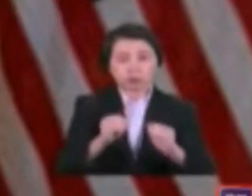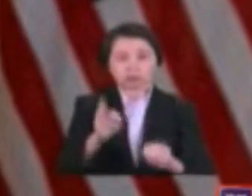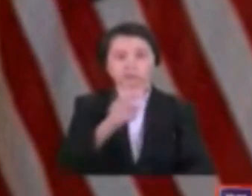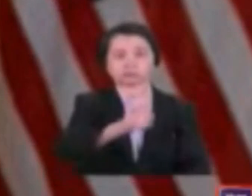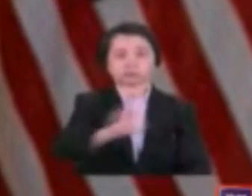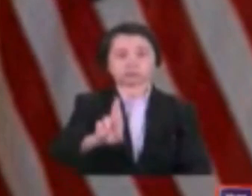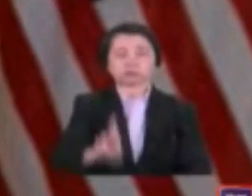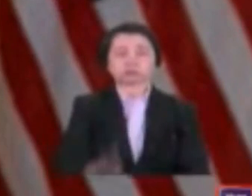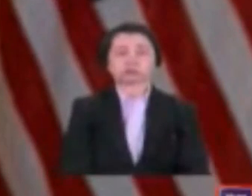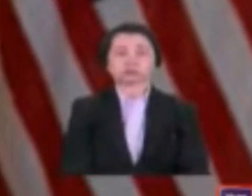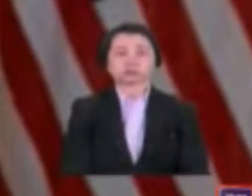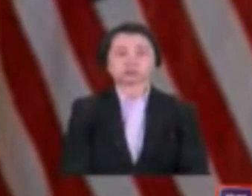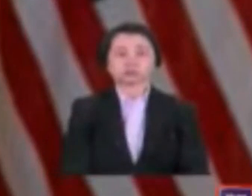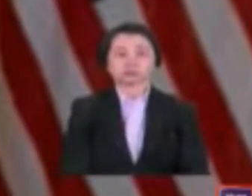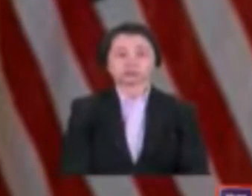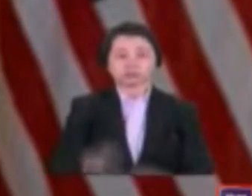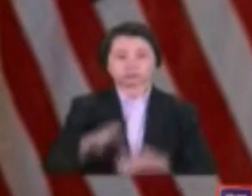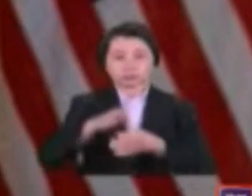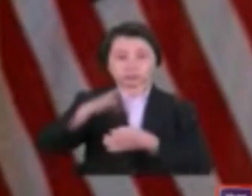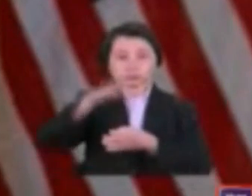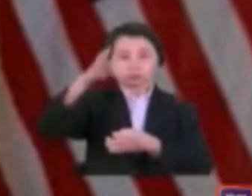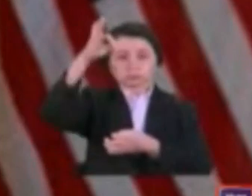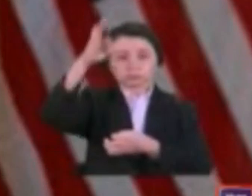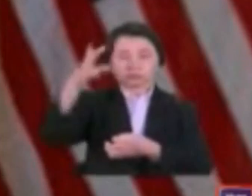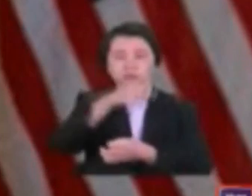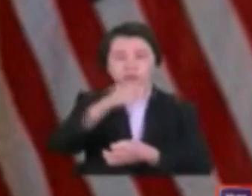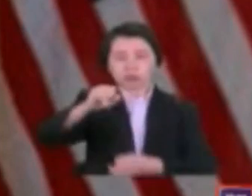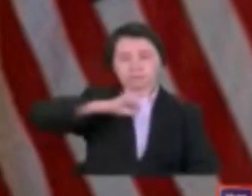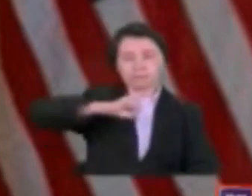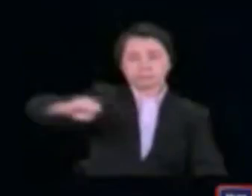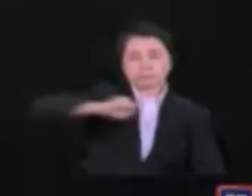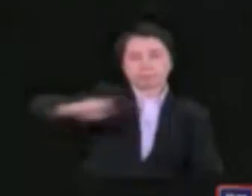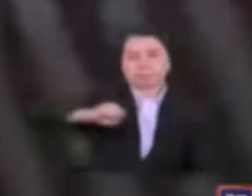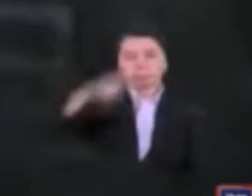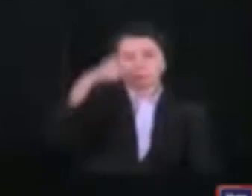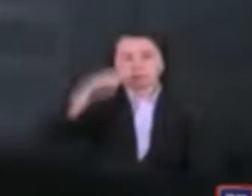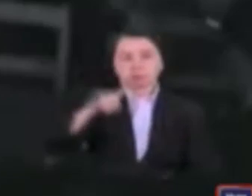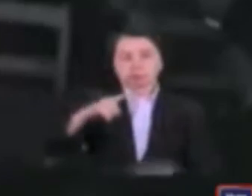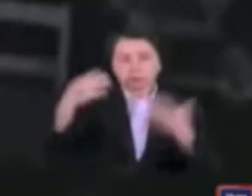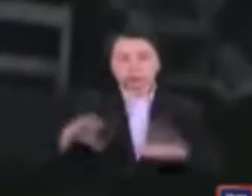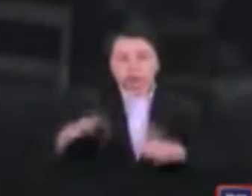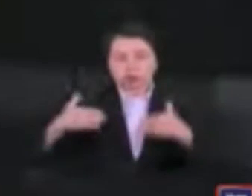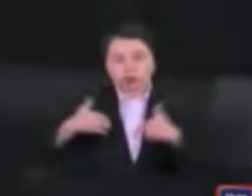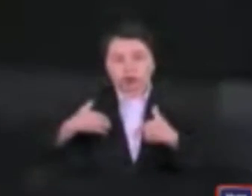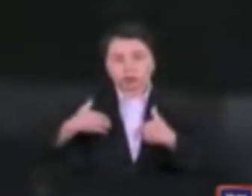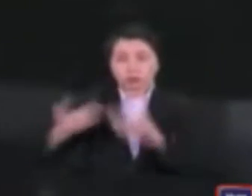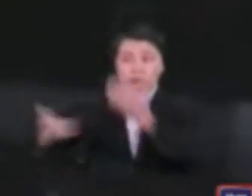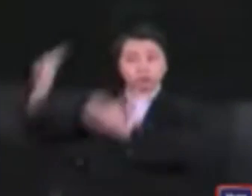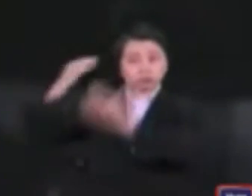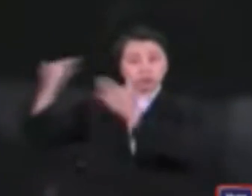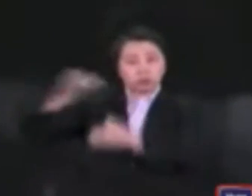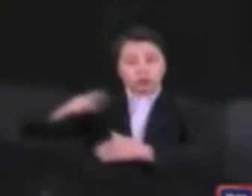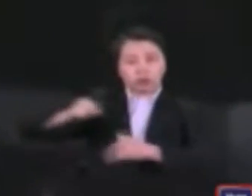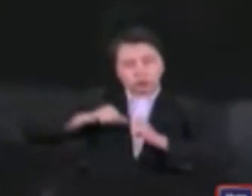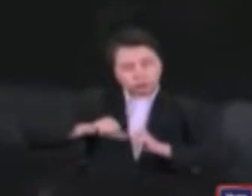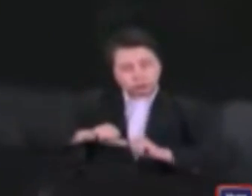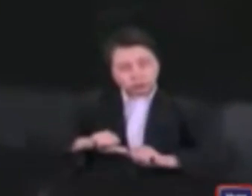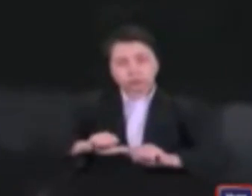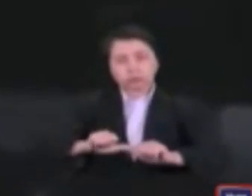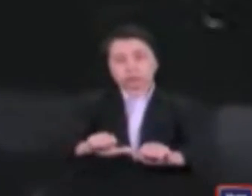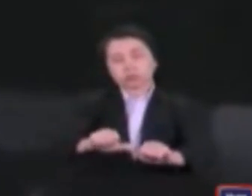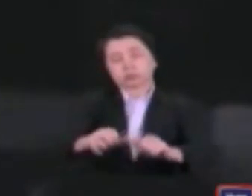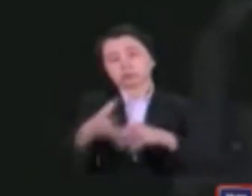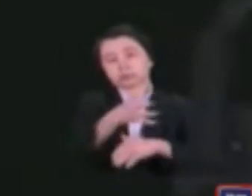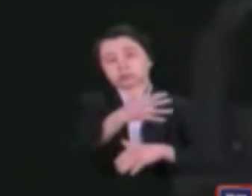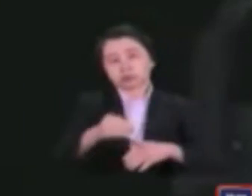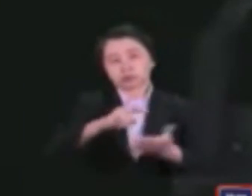ajaran agama. Semangat dan perjuangan yang telah wujud sejak dulu terus mengalir